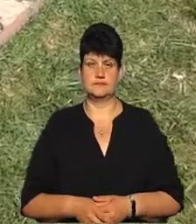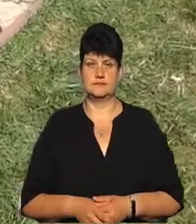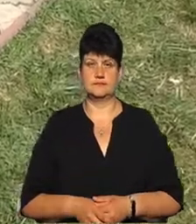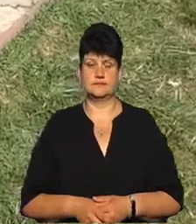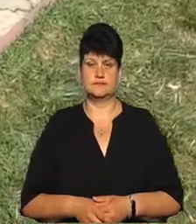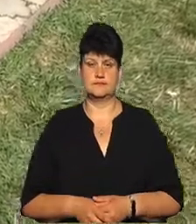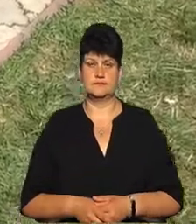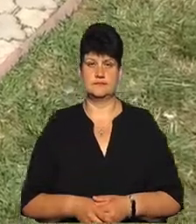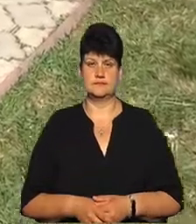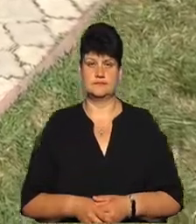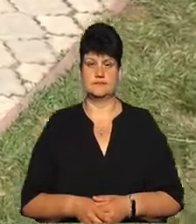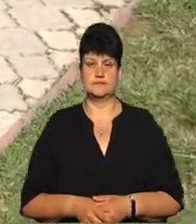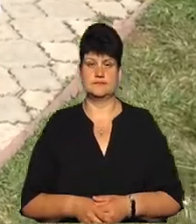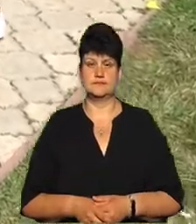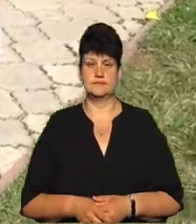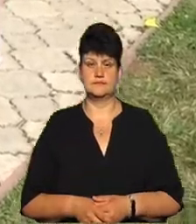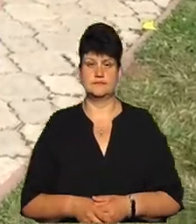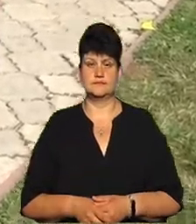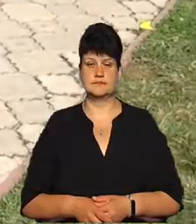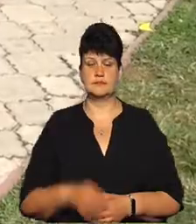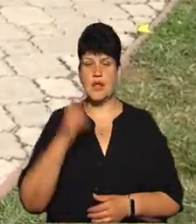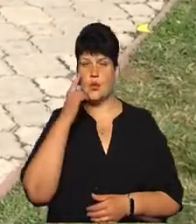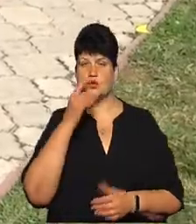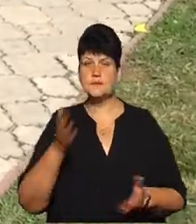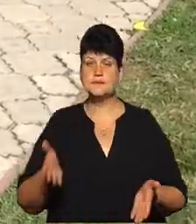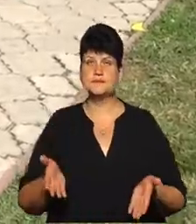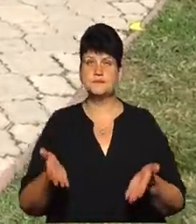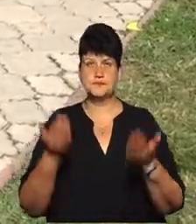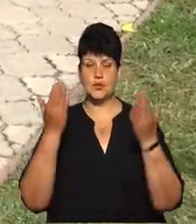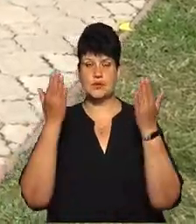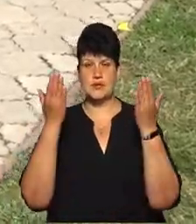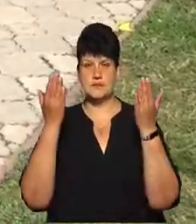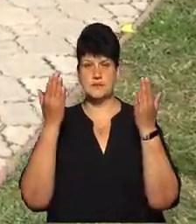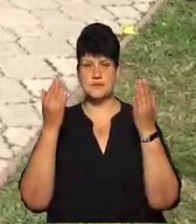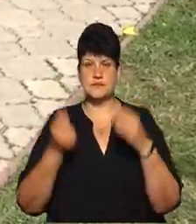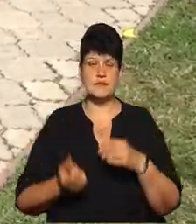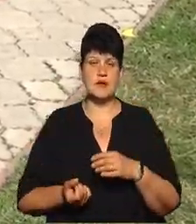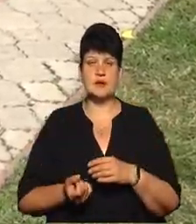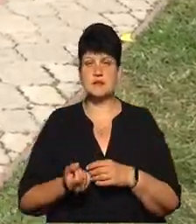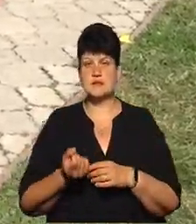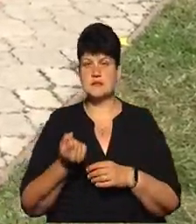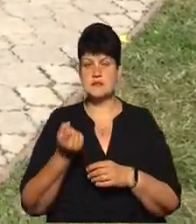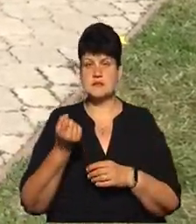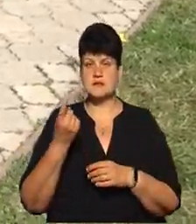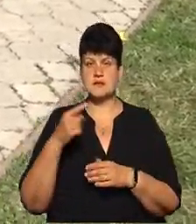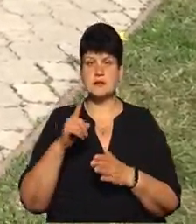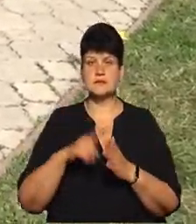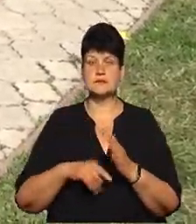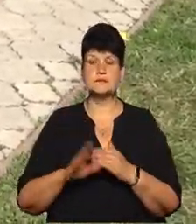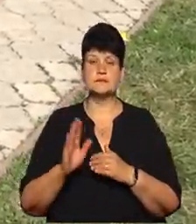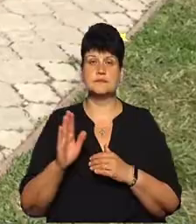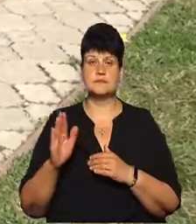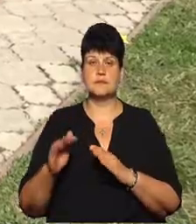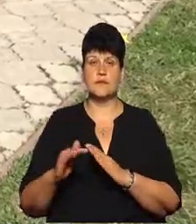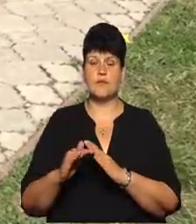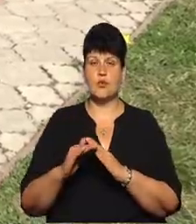Очі підношу до неба, звідки надія прийде. поміч від